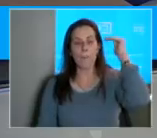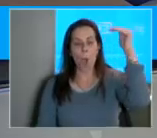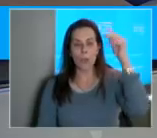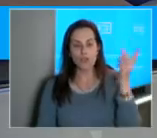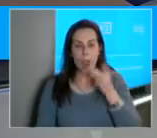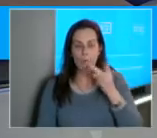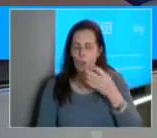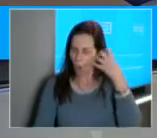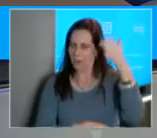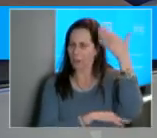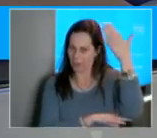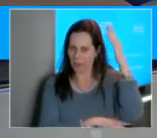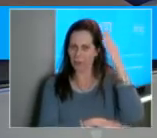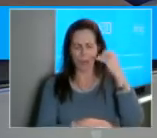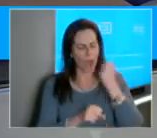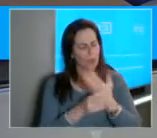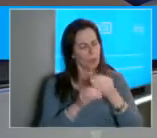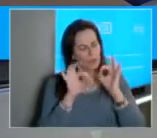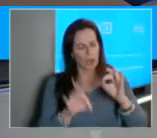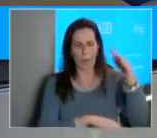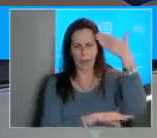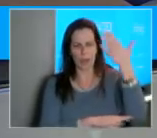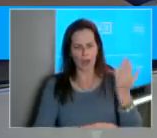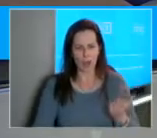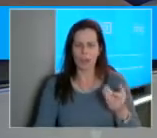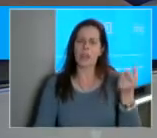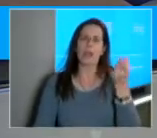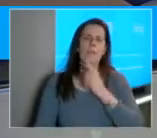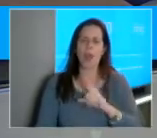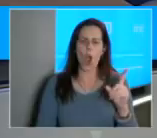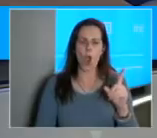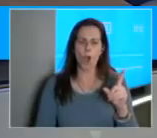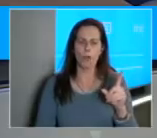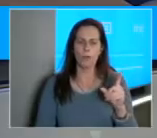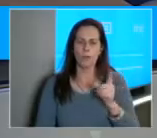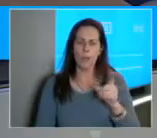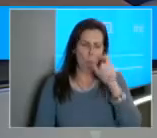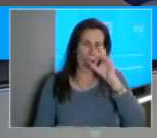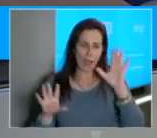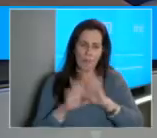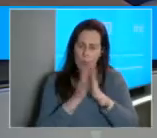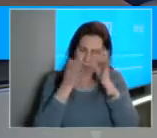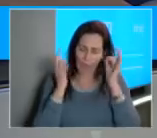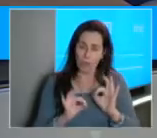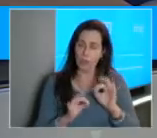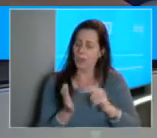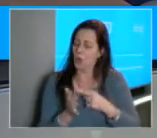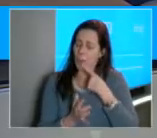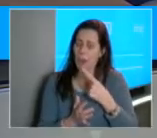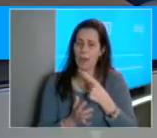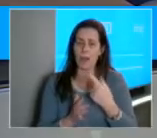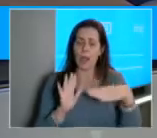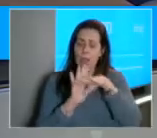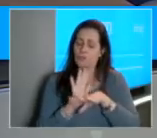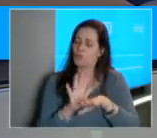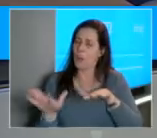הם פטריוטים גדולים, עשו כל כך הרבה דברים למען עם ישראל. הם לא אחמד טיבי, כל הכבוד. ואנחנו מדברים פה על קווי יסוד